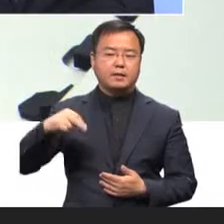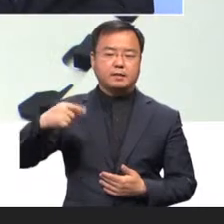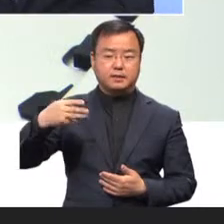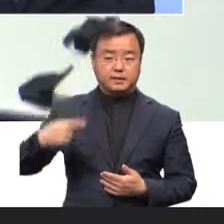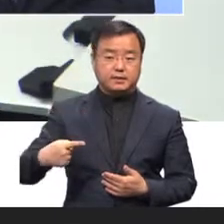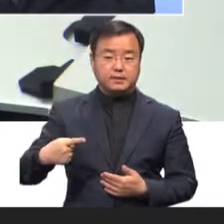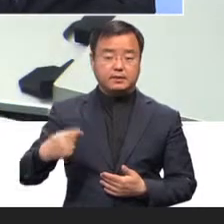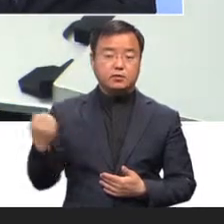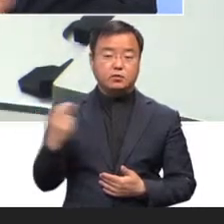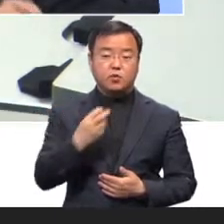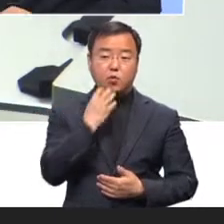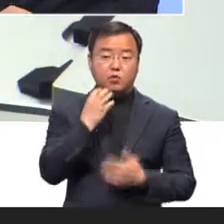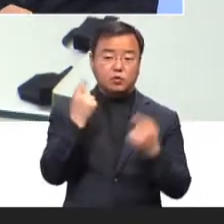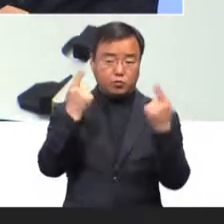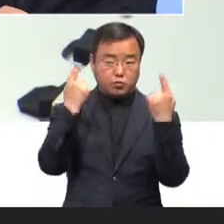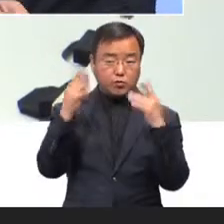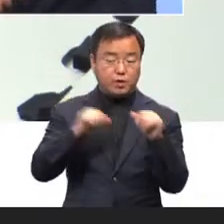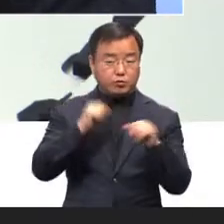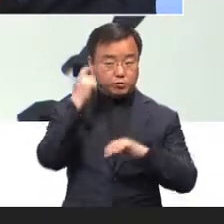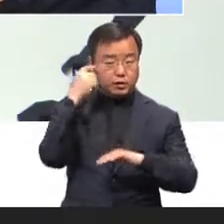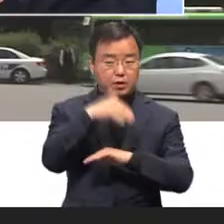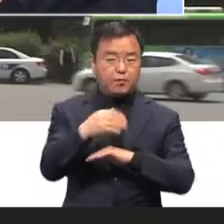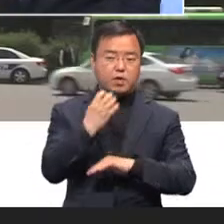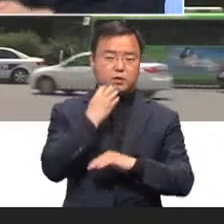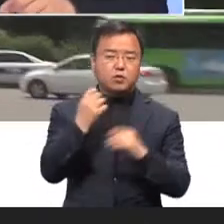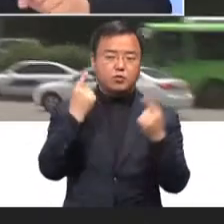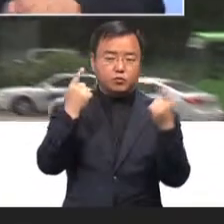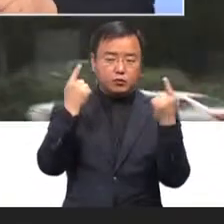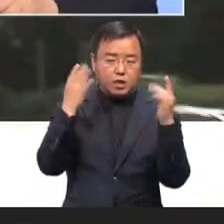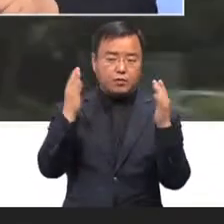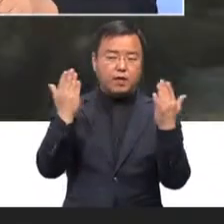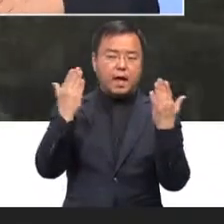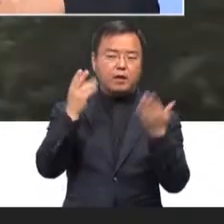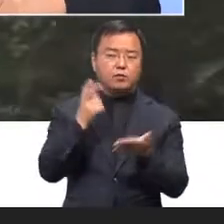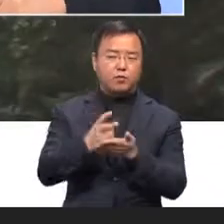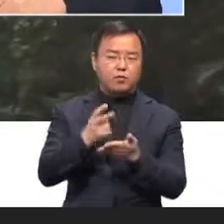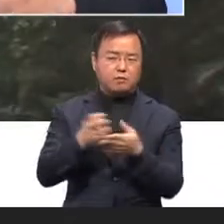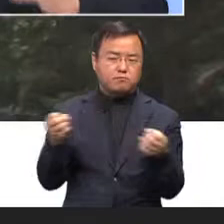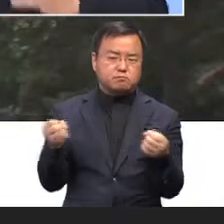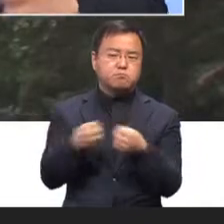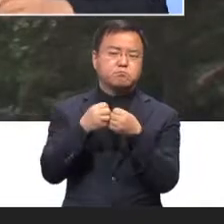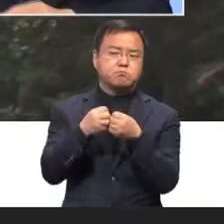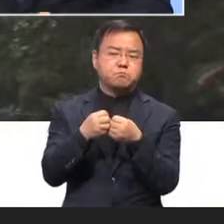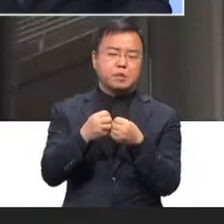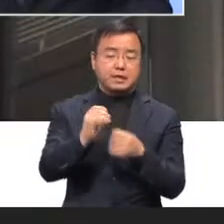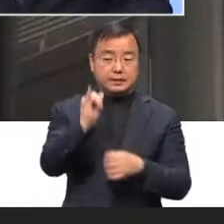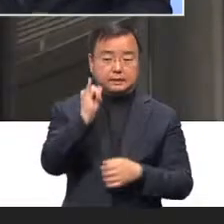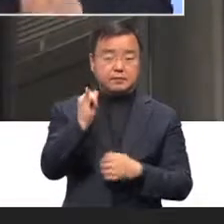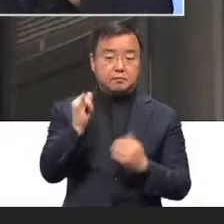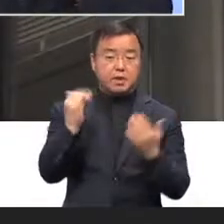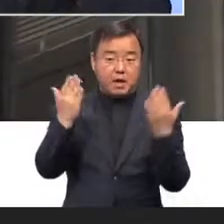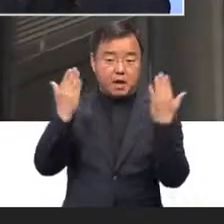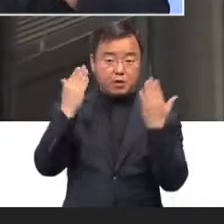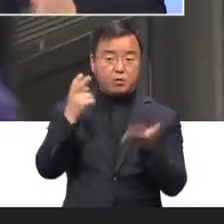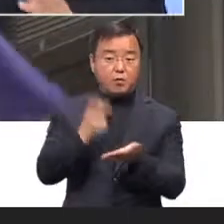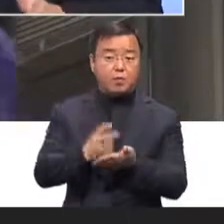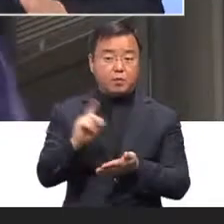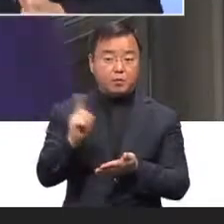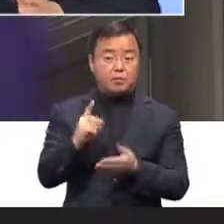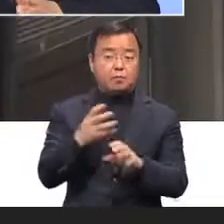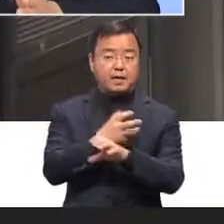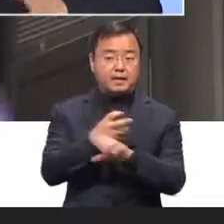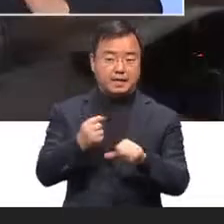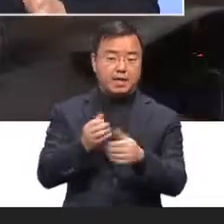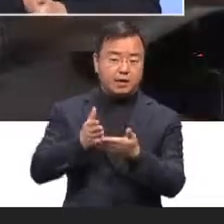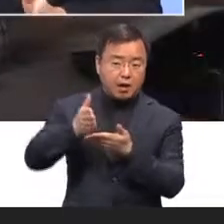계획을 세우고 있구요 소개 같은 경우에는 지금 학칙 하고 이게 좀 충돌되는 부분이 있어요 서울 대학 측은 어떻게 되냐면 이게 좀 계약학과